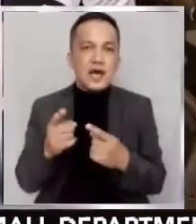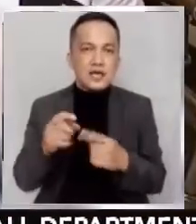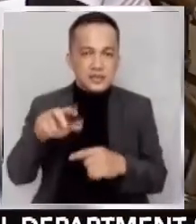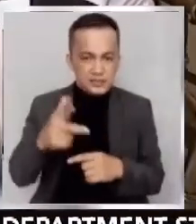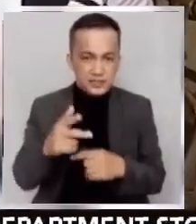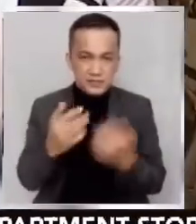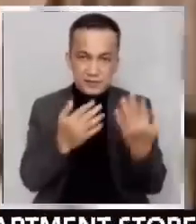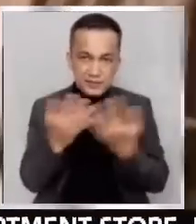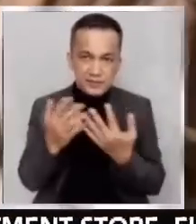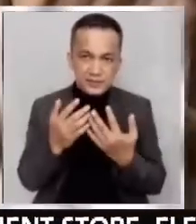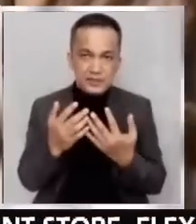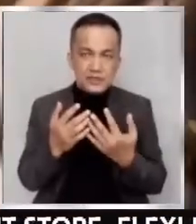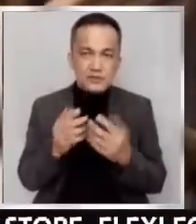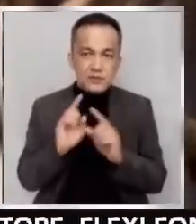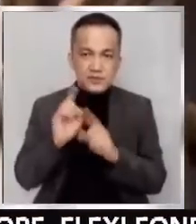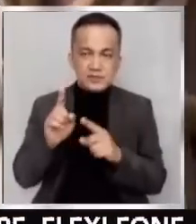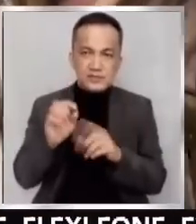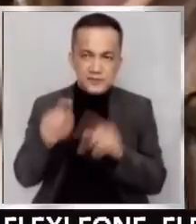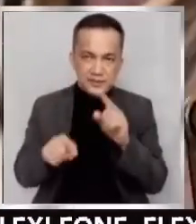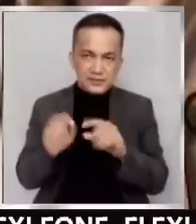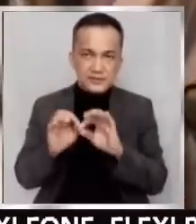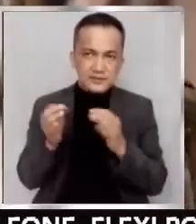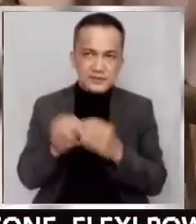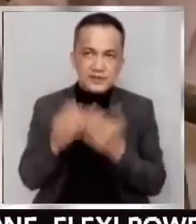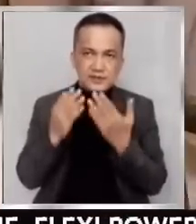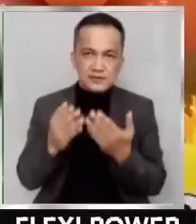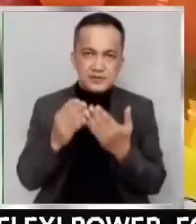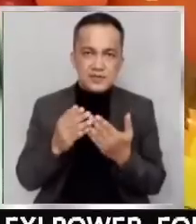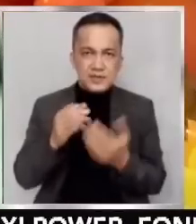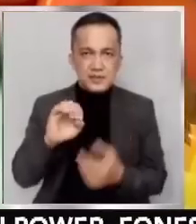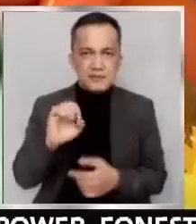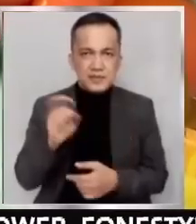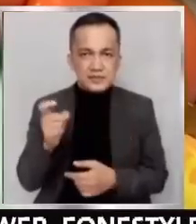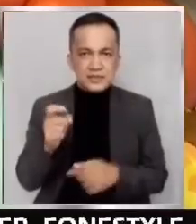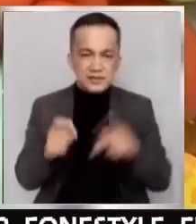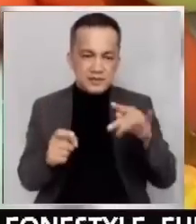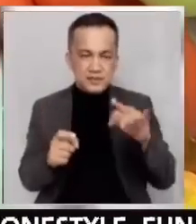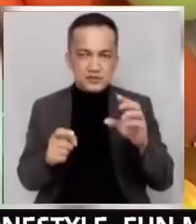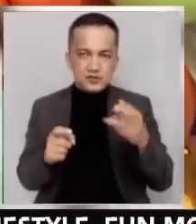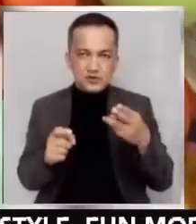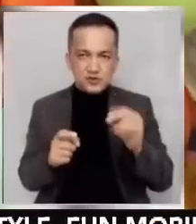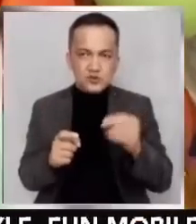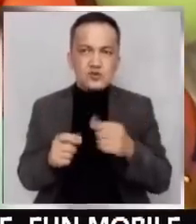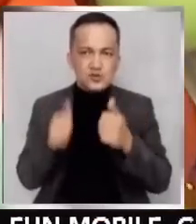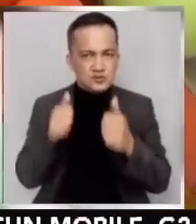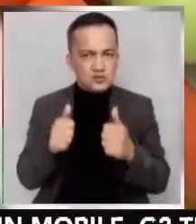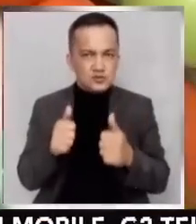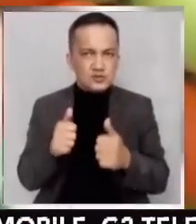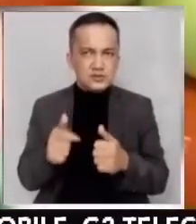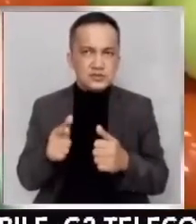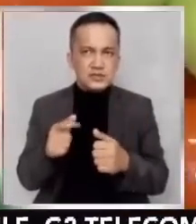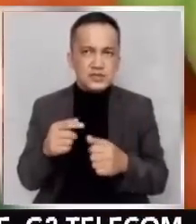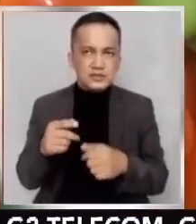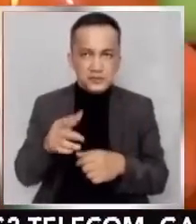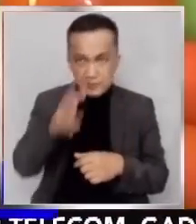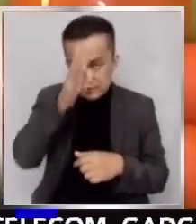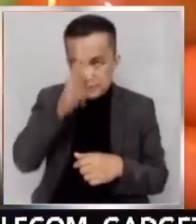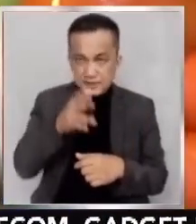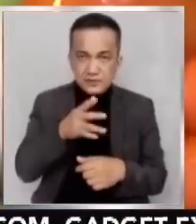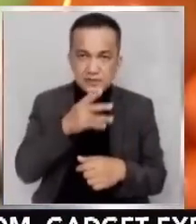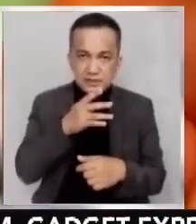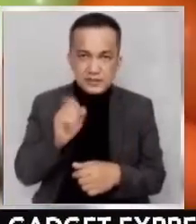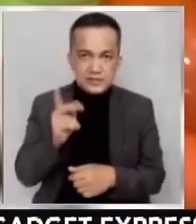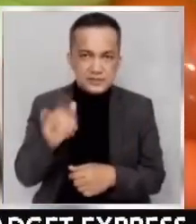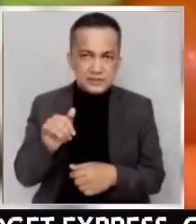and family. Blessed and thankful raw si Max and Pancho na in a very good place raw sa kanilang co-parenting kay Sky, who just